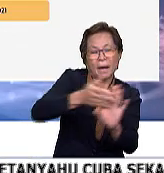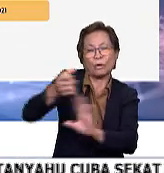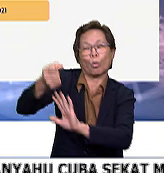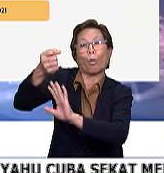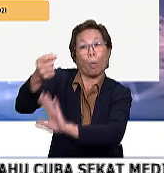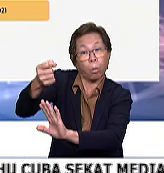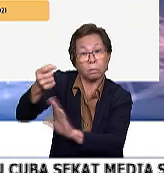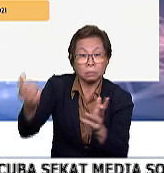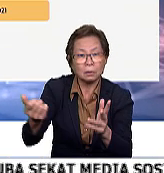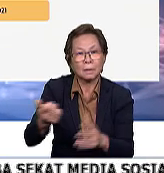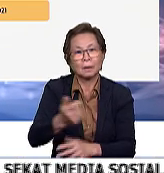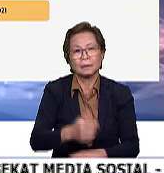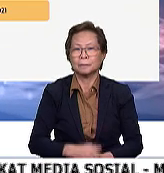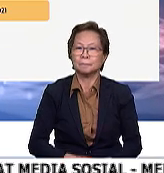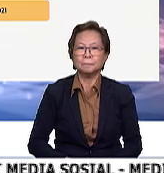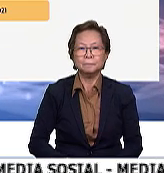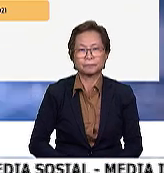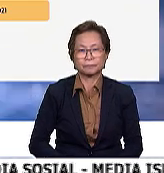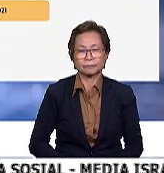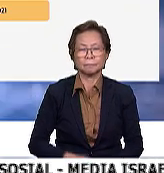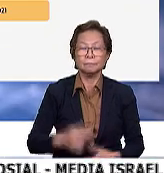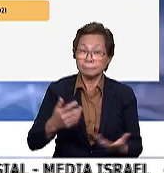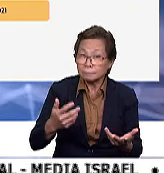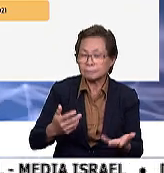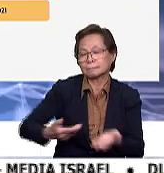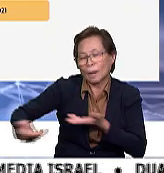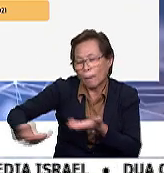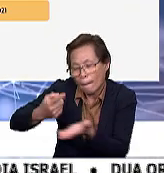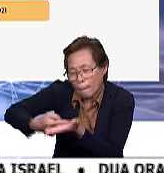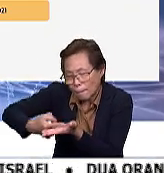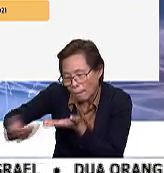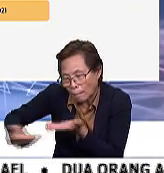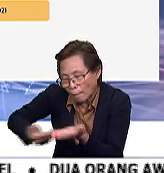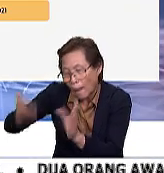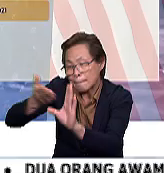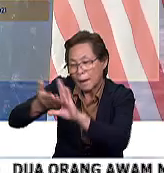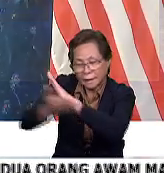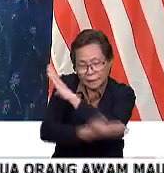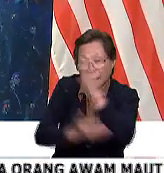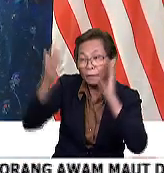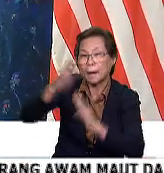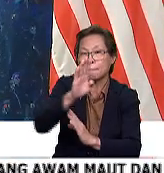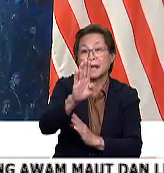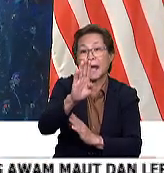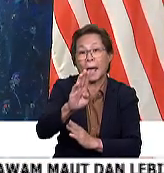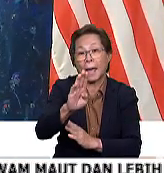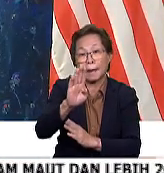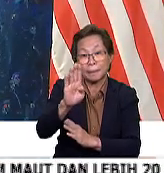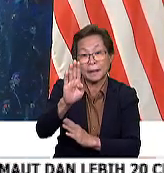Hai sombong itu hasil perbincangan bersama Bank Negara Malaysia bnm